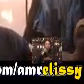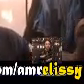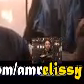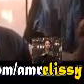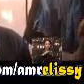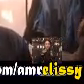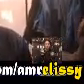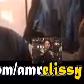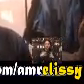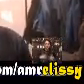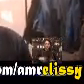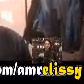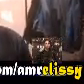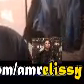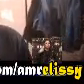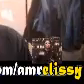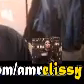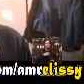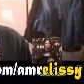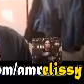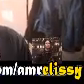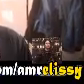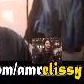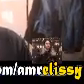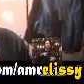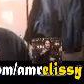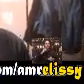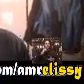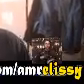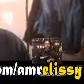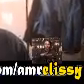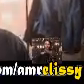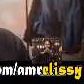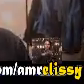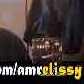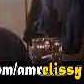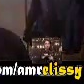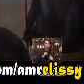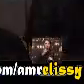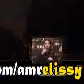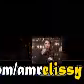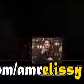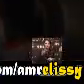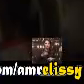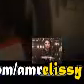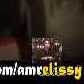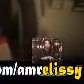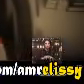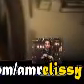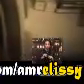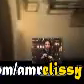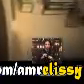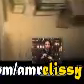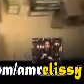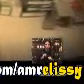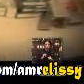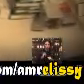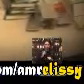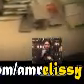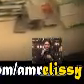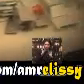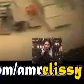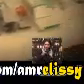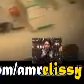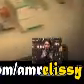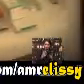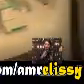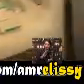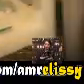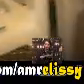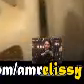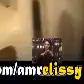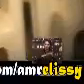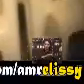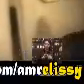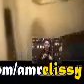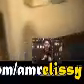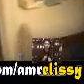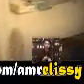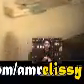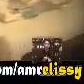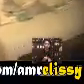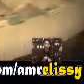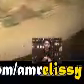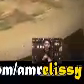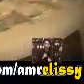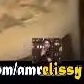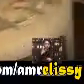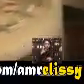اللي هو على قد حاله كده، وحاجات ياما يعني عملوها الناس وقاموا بمجهودات جامده معانا، وده طبعا احنا بنشكرهم كلهم